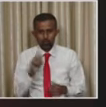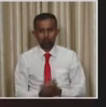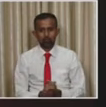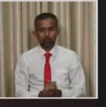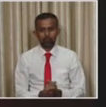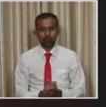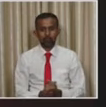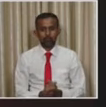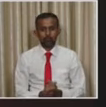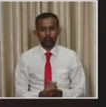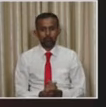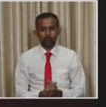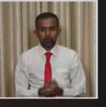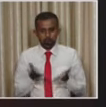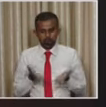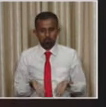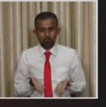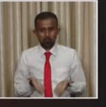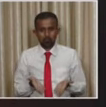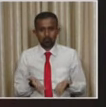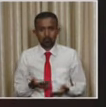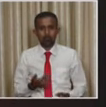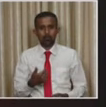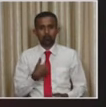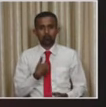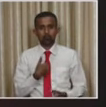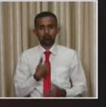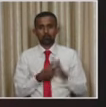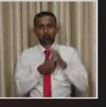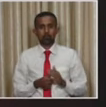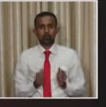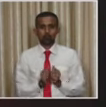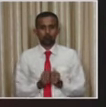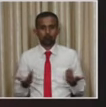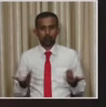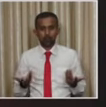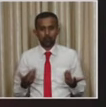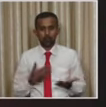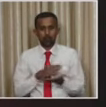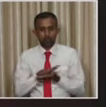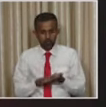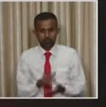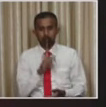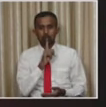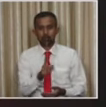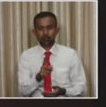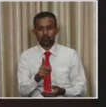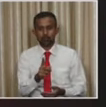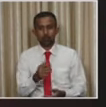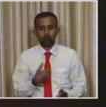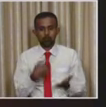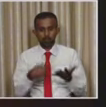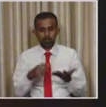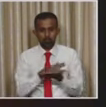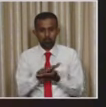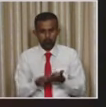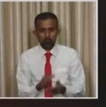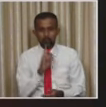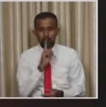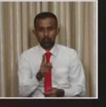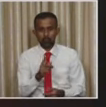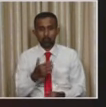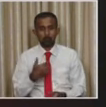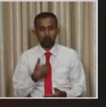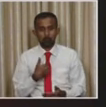ඉතින් ඒක ඇවිල්ලා මෙතන මේ මාව මරාගෙන කාලා හරියන්නේ නැහැ. මම කරුණාක් පැහැදිලි කරලා දුන්නේ. හරිද? මම කරුණාක් පැහැදිලි කරලා දුන්නේ.